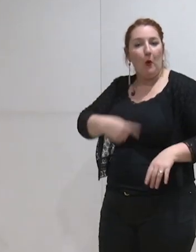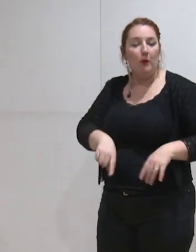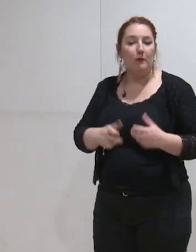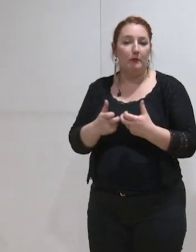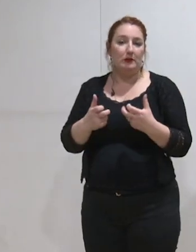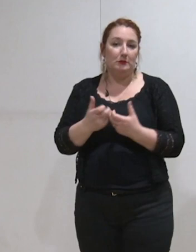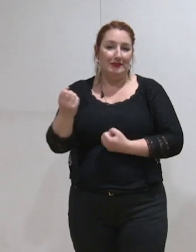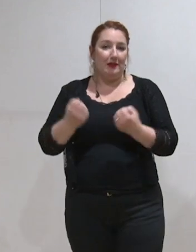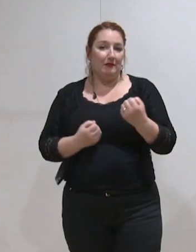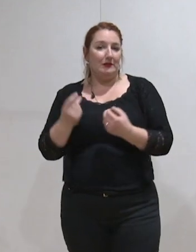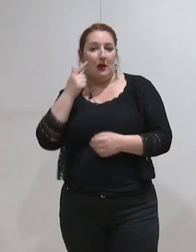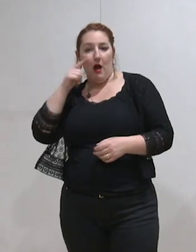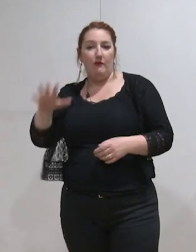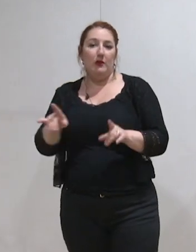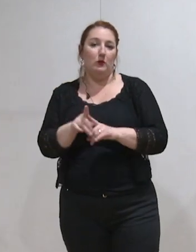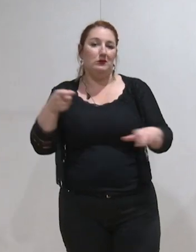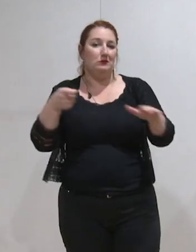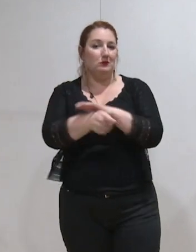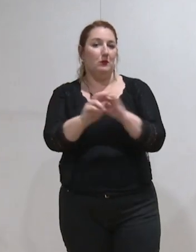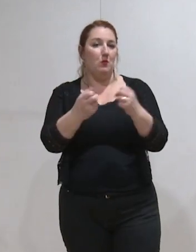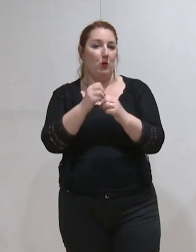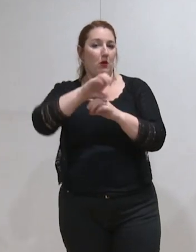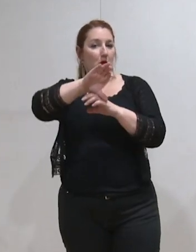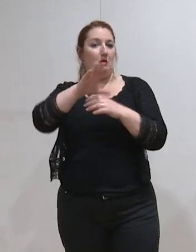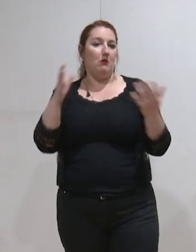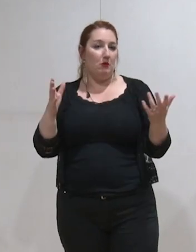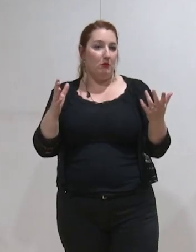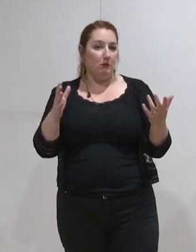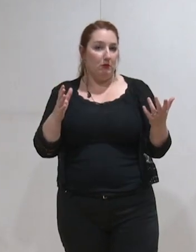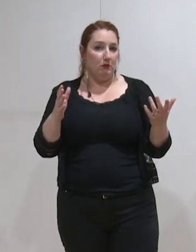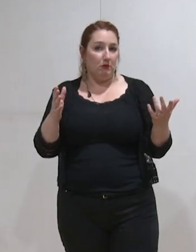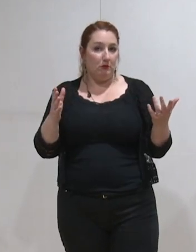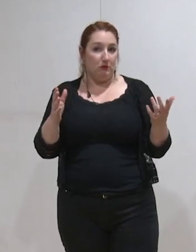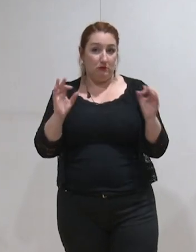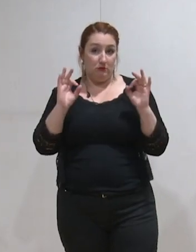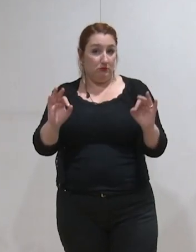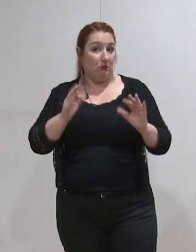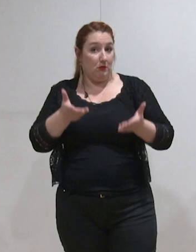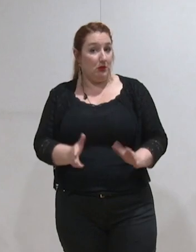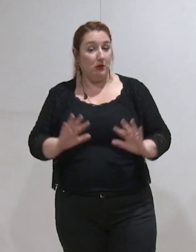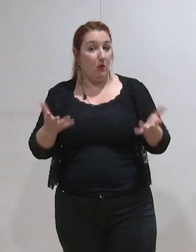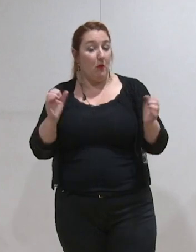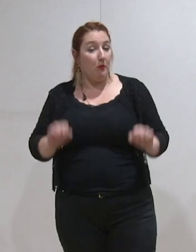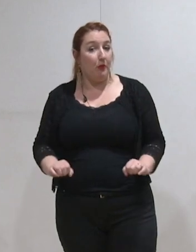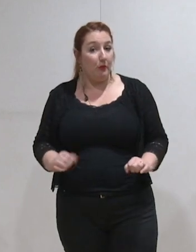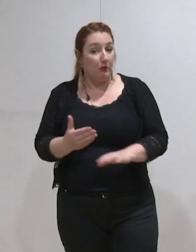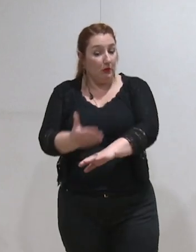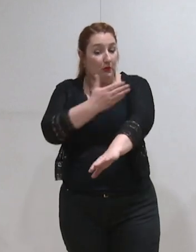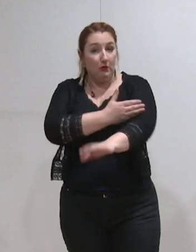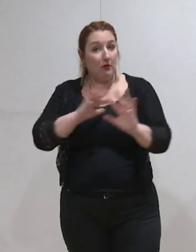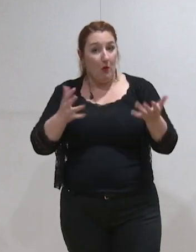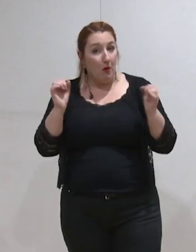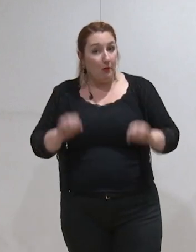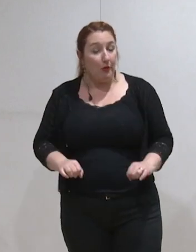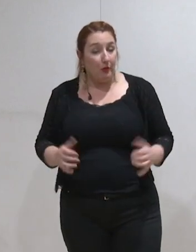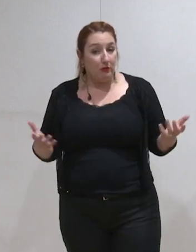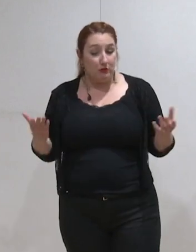services et le montant des subventions proposées dans ces conditions comment prendre de bonnes décisions comment travailler en amont au sein du groupe sur